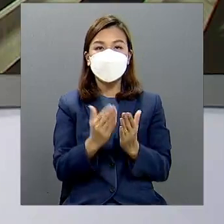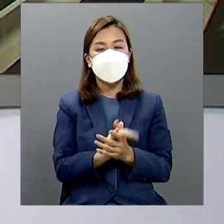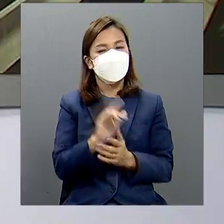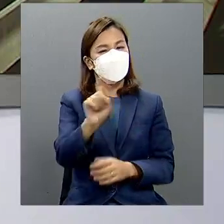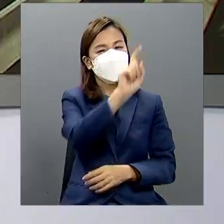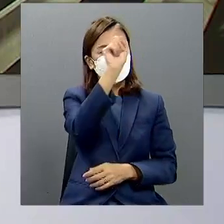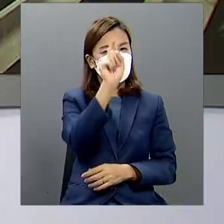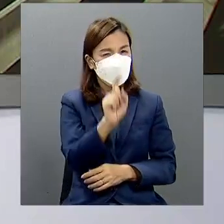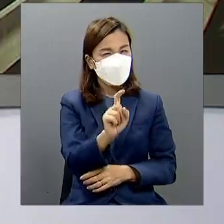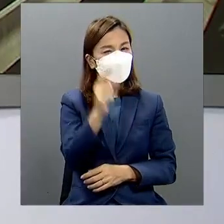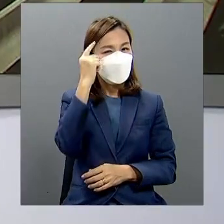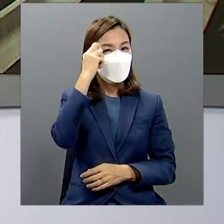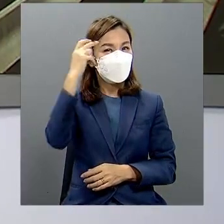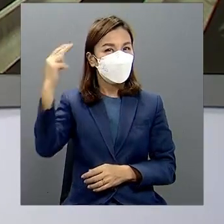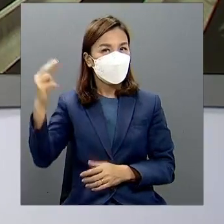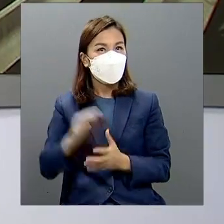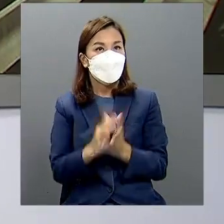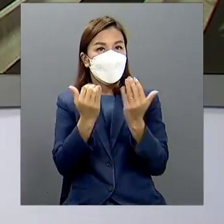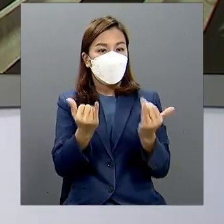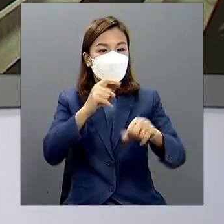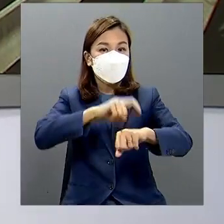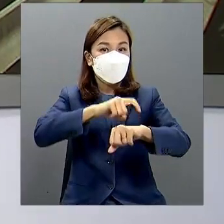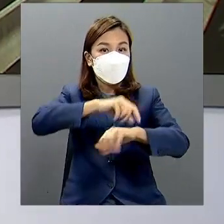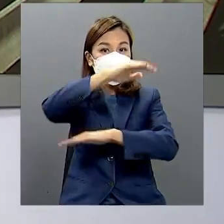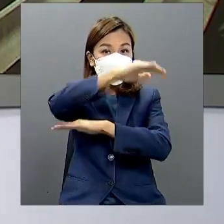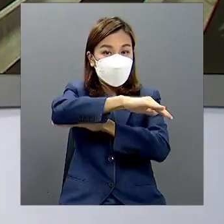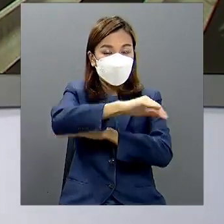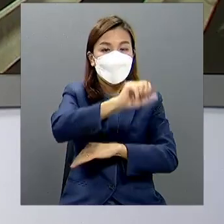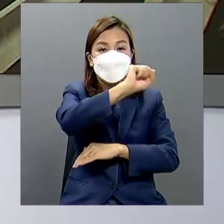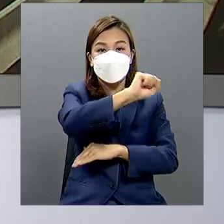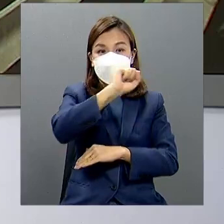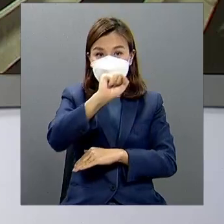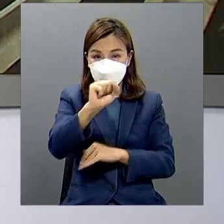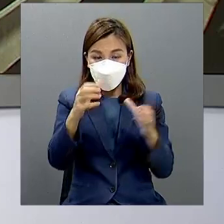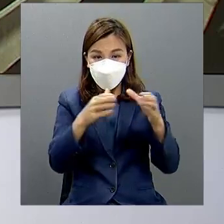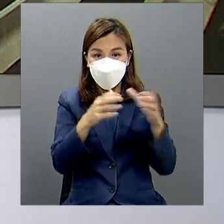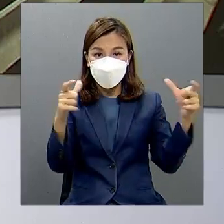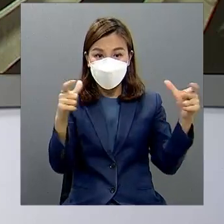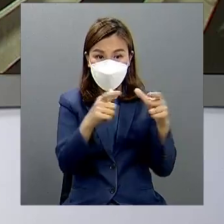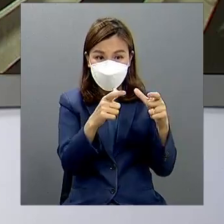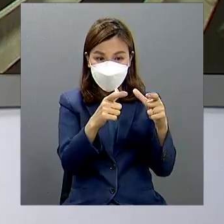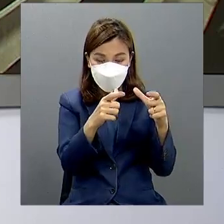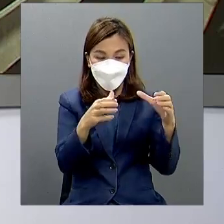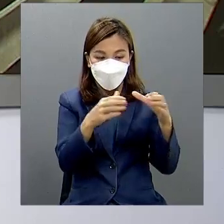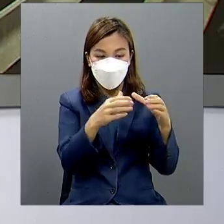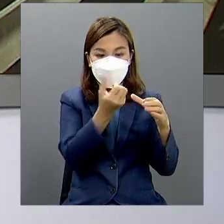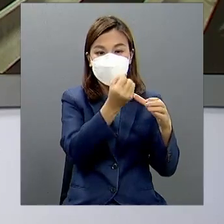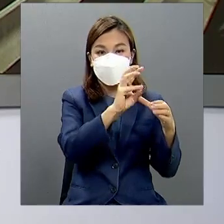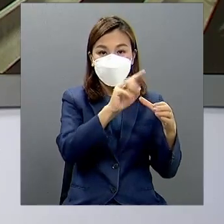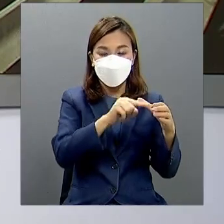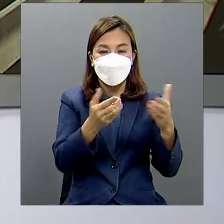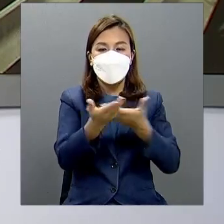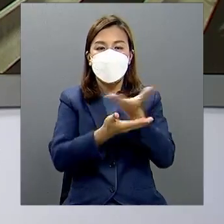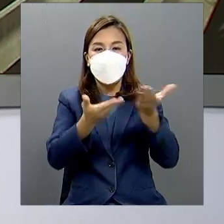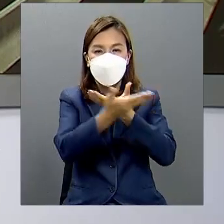ที่บอกค่ะว่าเย็นวันนี้ล่ะค่ะส.ส.พรรคเล็กและส.ส.ในกลุ่มที่เรียกตัวเองว่ากลุ่ม16นั่นแหละค่ะจะหารือร่วมกับร้อยเอกธรร